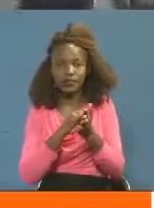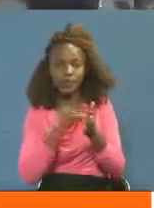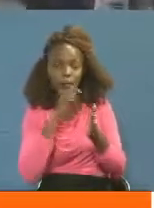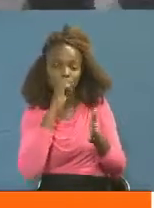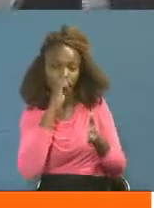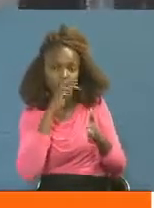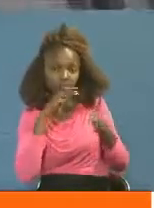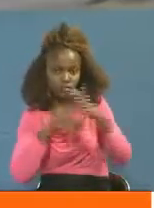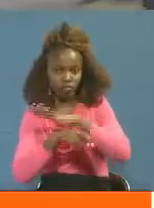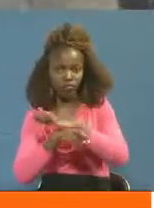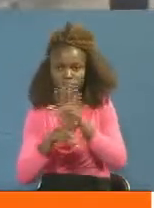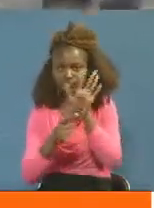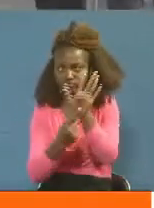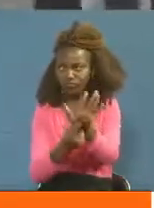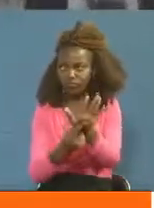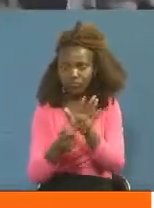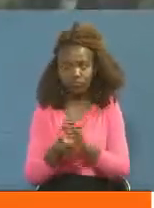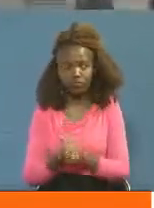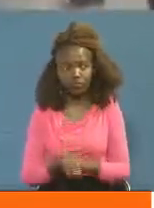za mwisho.